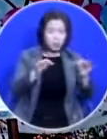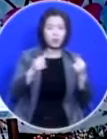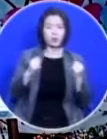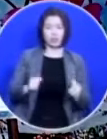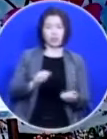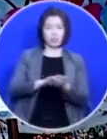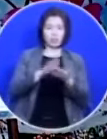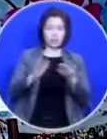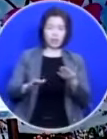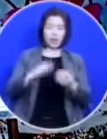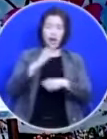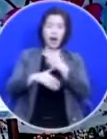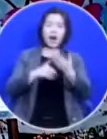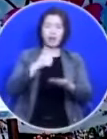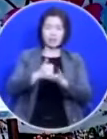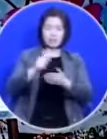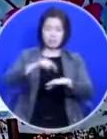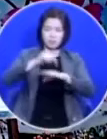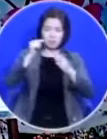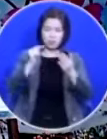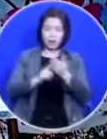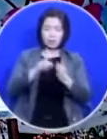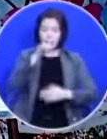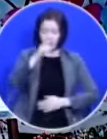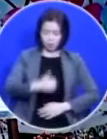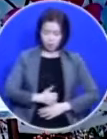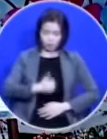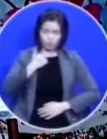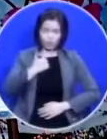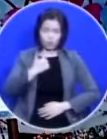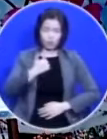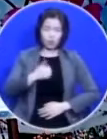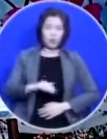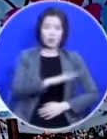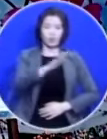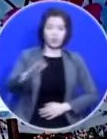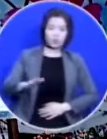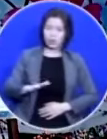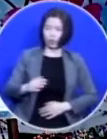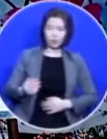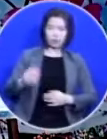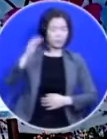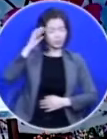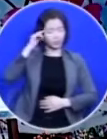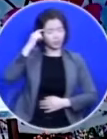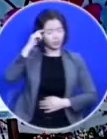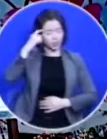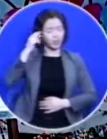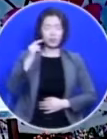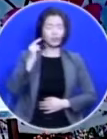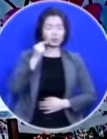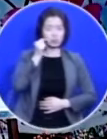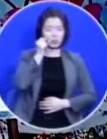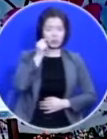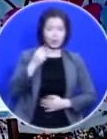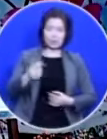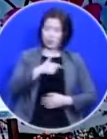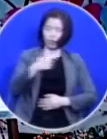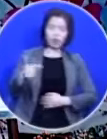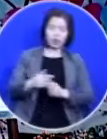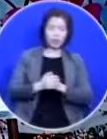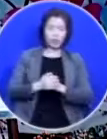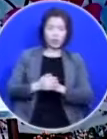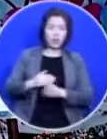계시죠 하나님 마음에 있는 분노는 우리 상상도 못합니다